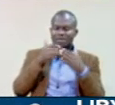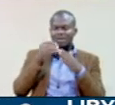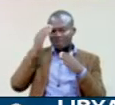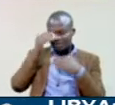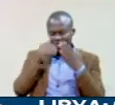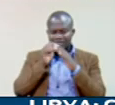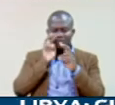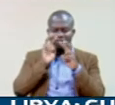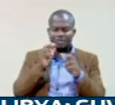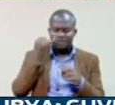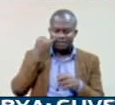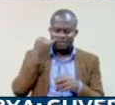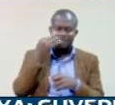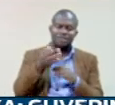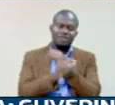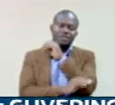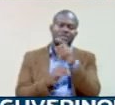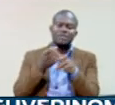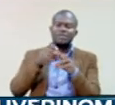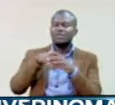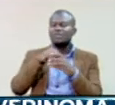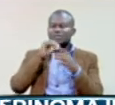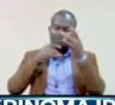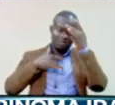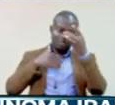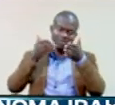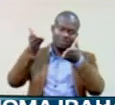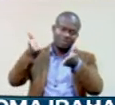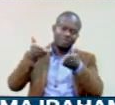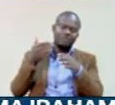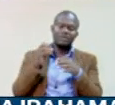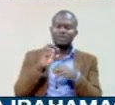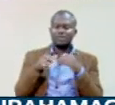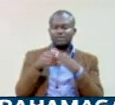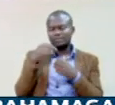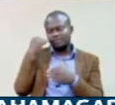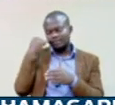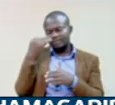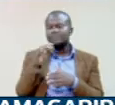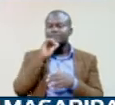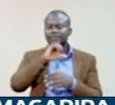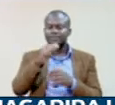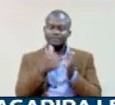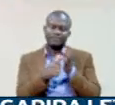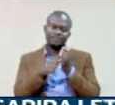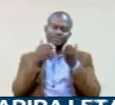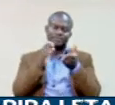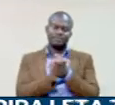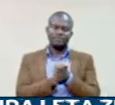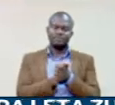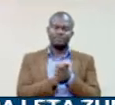abanze harebwe niba igihugu azavamo nta burwayi buriyo cyangwa se niba aho nta n'ikindi kibazo gihari